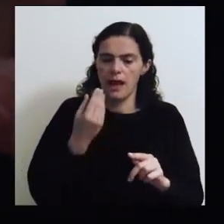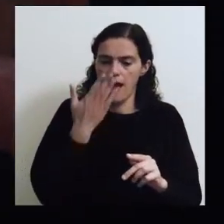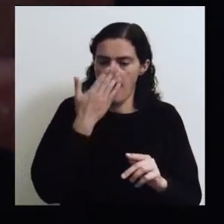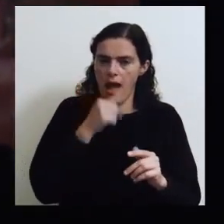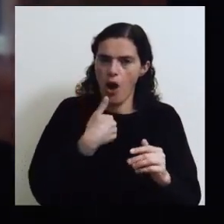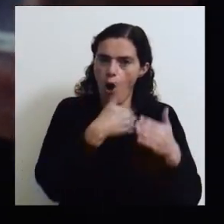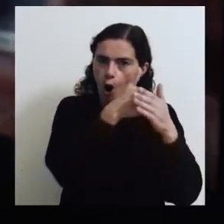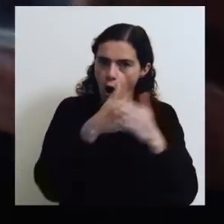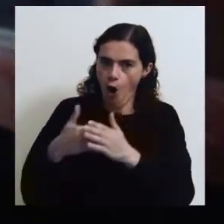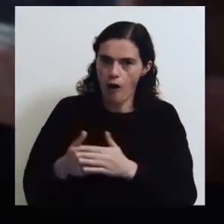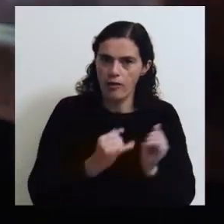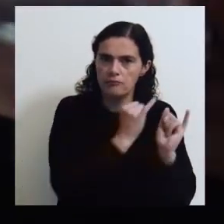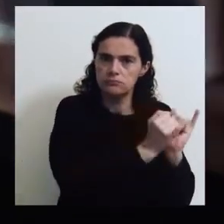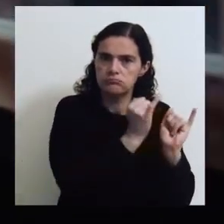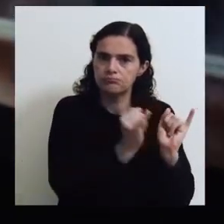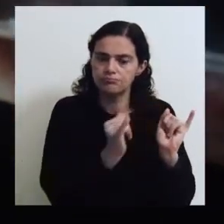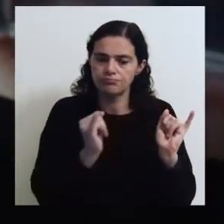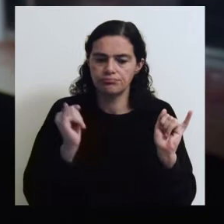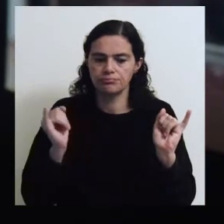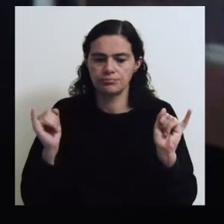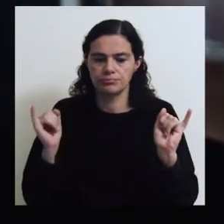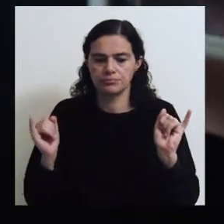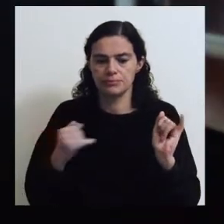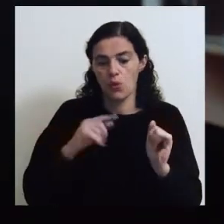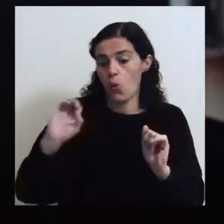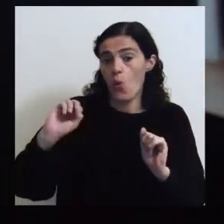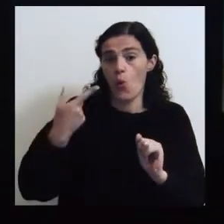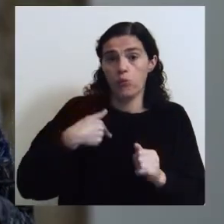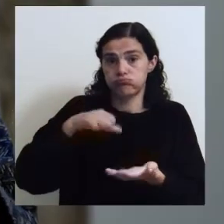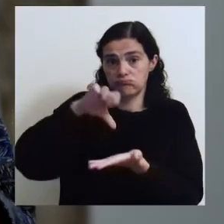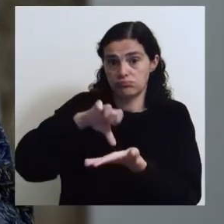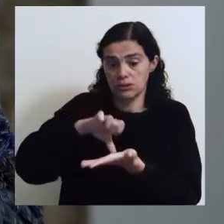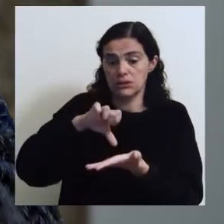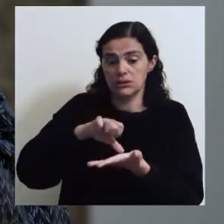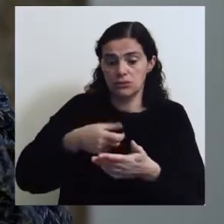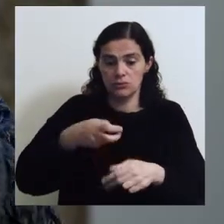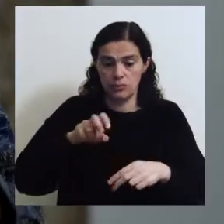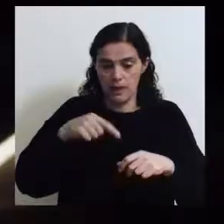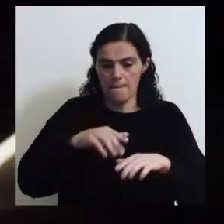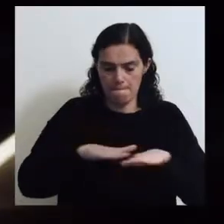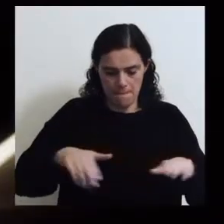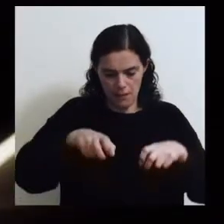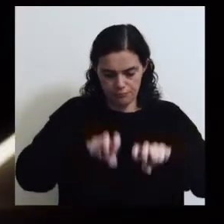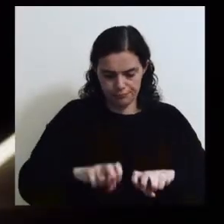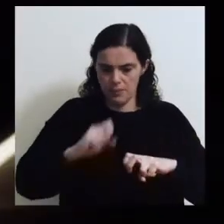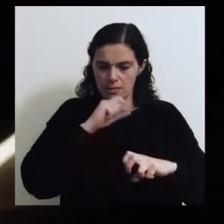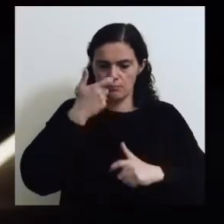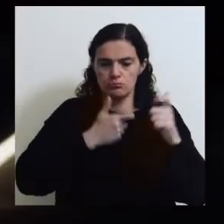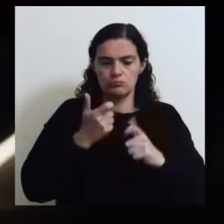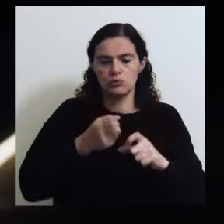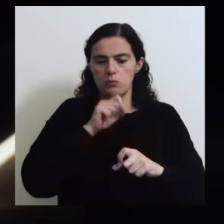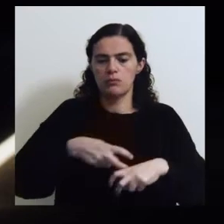soit en suivant un ordre donné, soit en se mettant au milieu. Il y a des bancs où les spectateurs